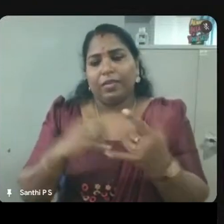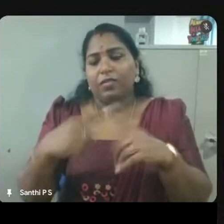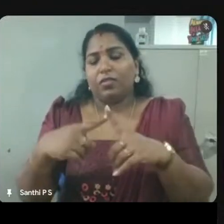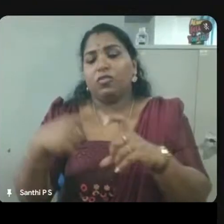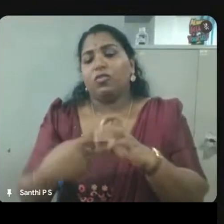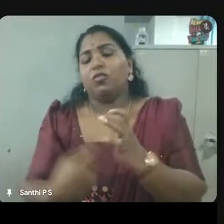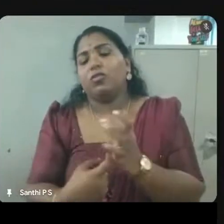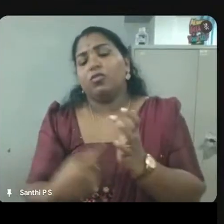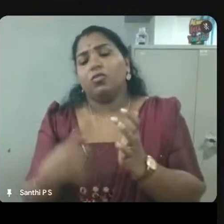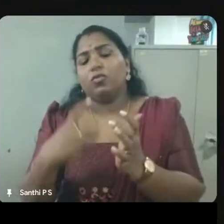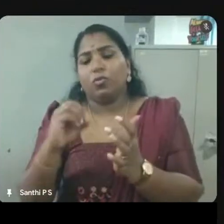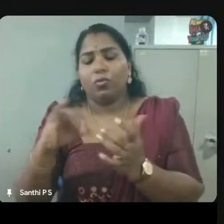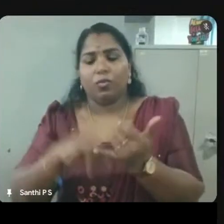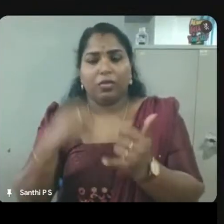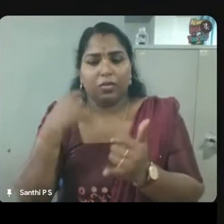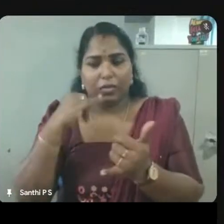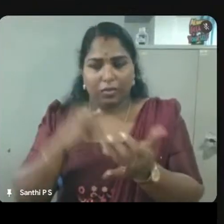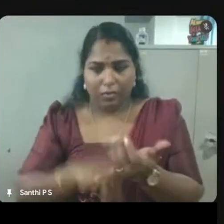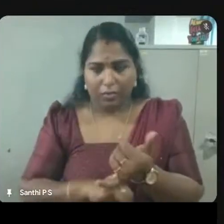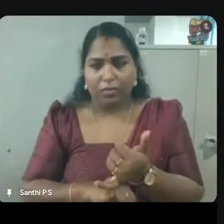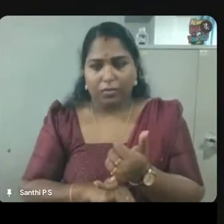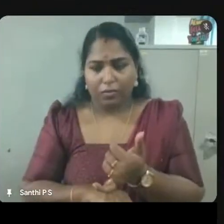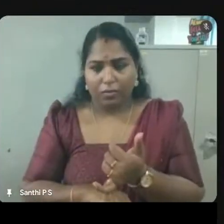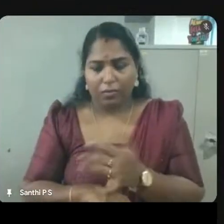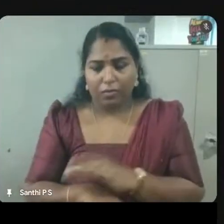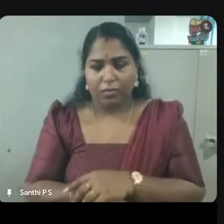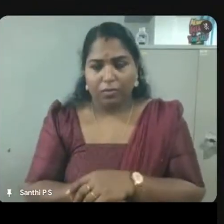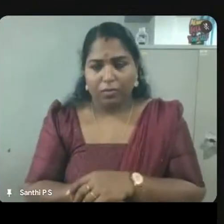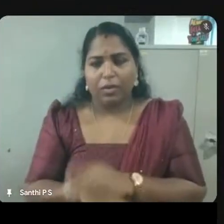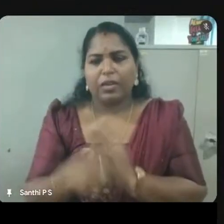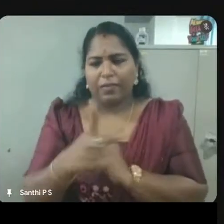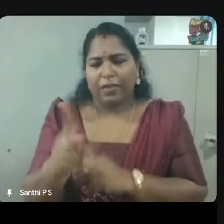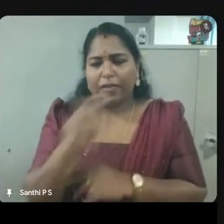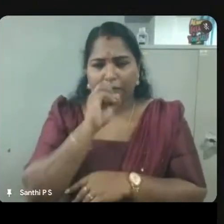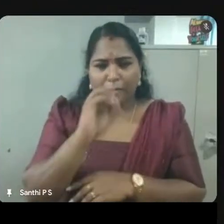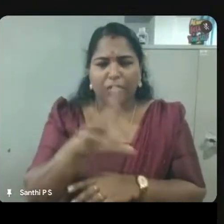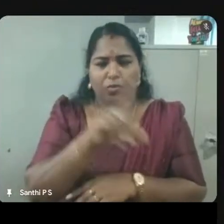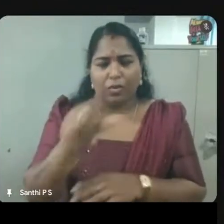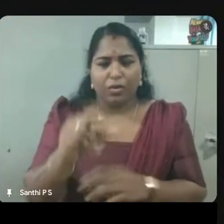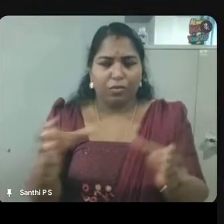ഇതിന് തുടർന്നുള്ള അറിയിപ്പുകൾ ലഭിക്കുന്നതായിരിക്കും. താങ്ക് യു. നിങ്ങൾക്ക് ഇപ്പോൾ ഈ മീറ്റിംഗിൽ ലീവ് ചെയ്യാവുന്നതാണ്.